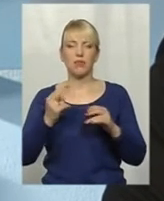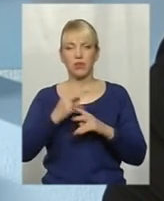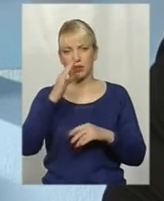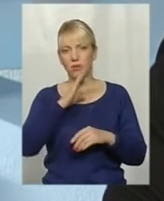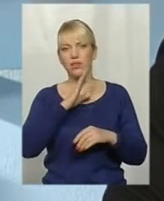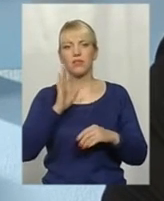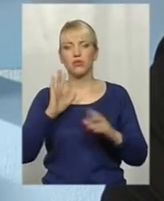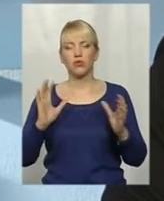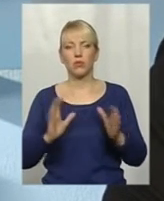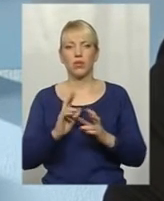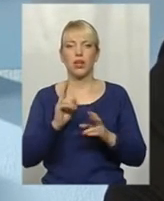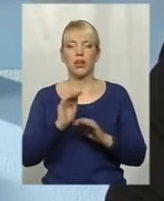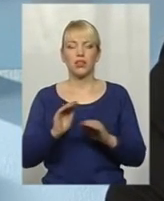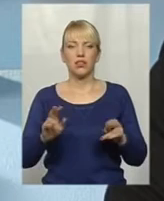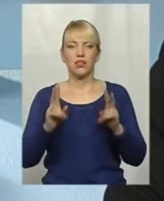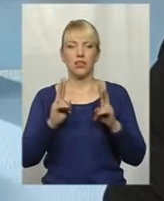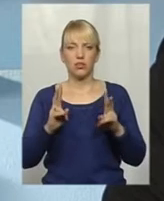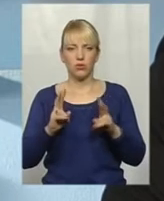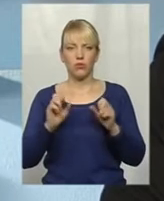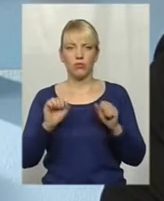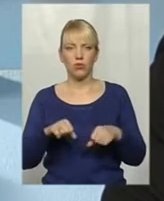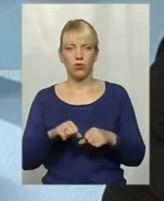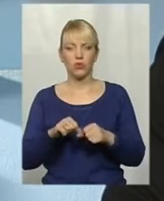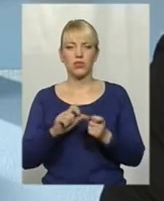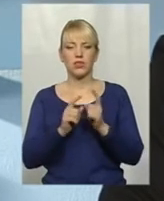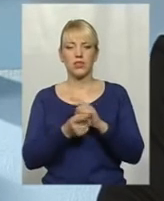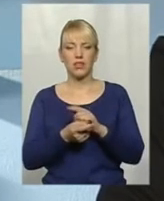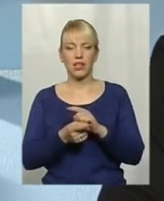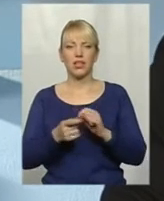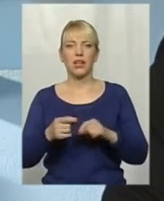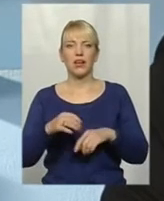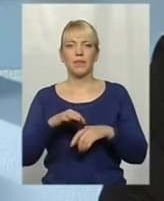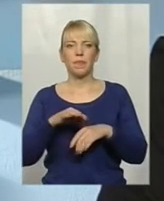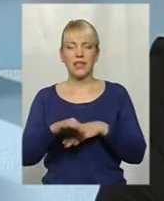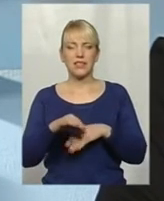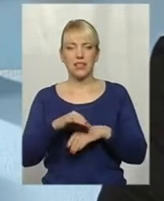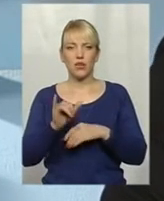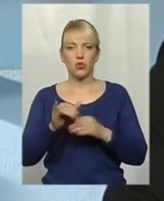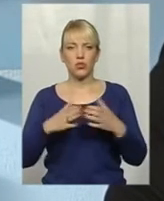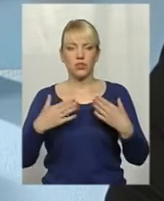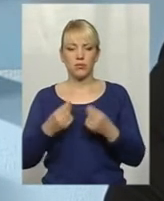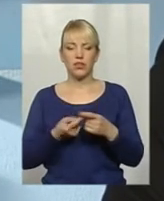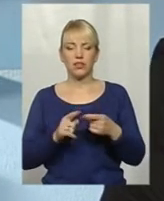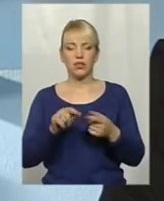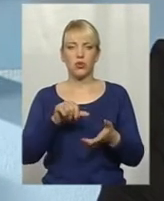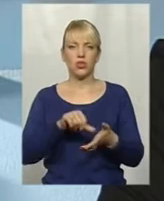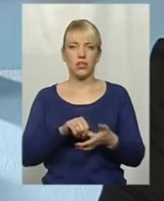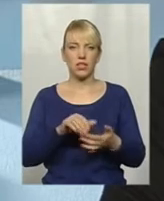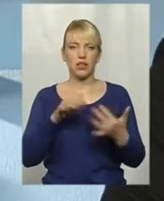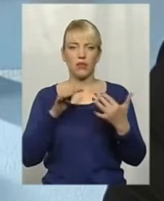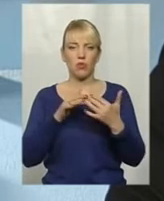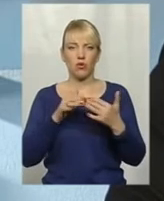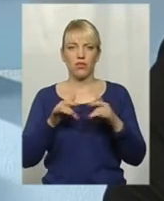які стали або можуть стати жертвою насилля в сім'ї, це учасники бойових дій, це